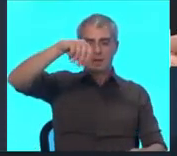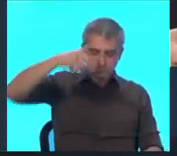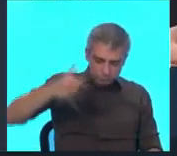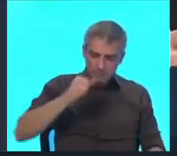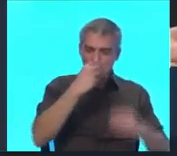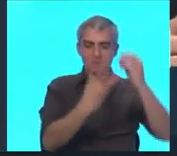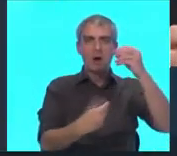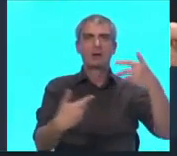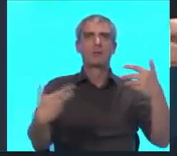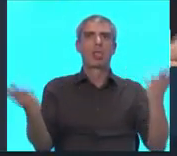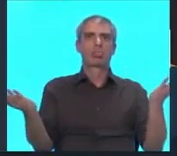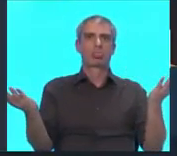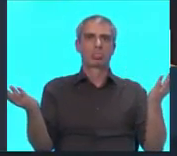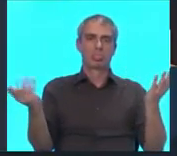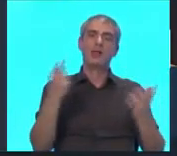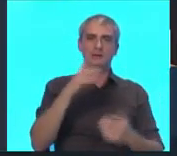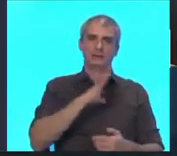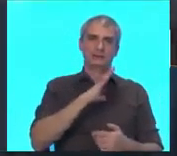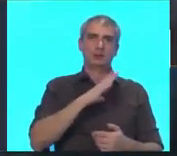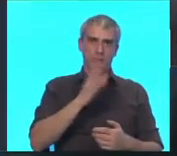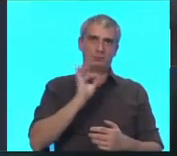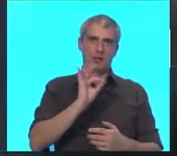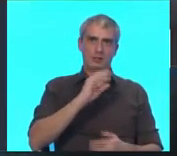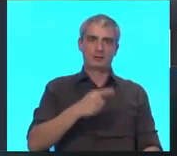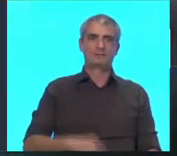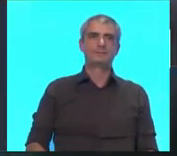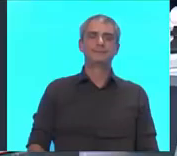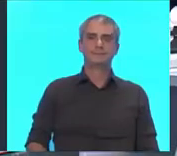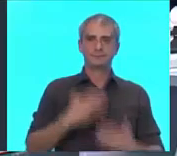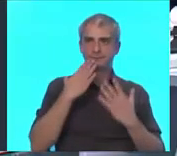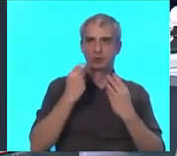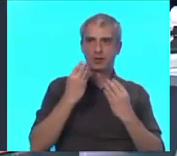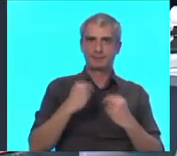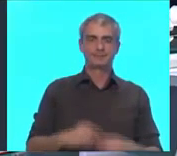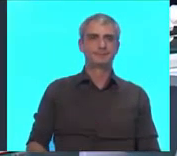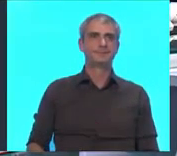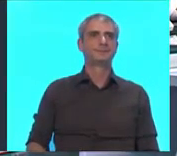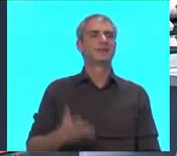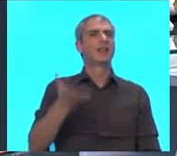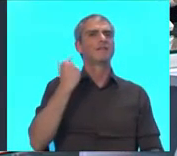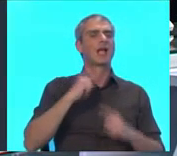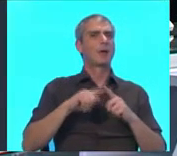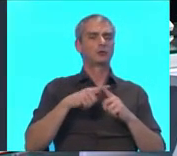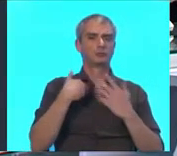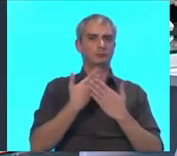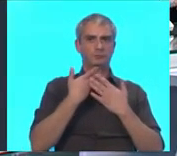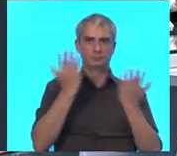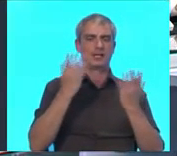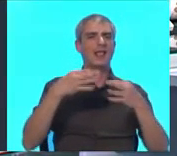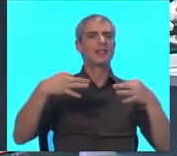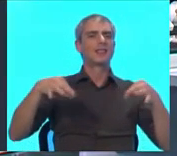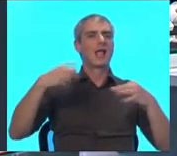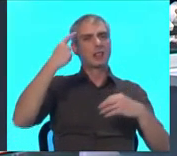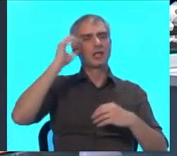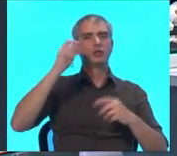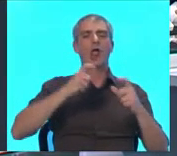דבר, ולכן איום המס עוד לא הוסר מעלינו. ליאל, תודה. תודה. לפני כמה חודשים חשפנו כאן את נייר העמדה של האגודה